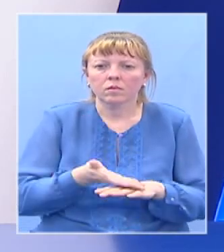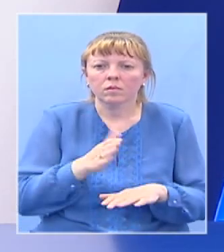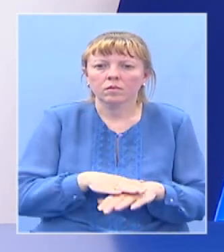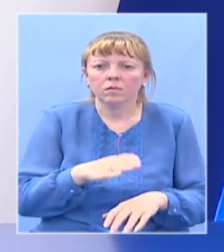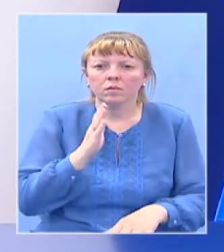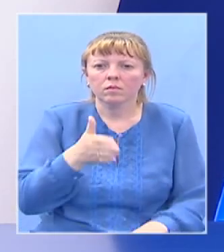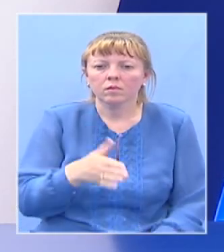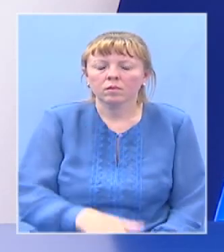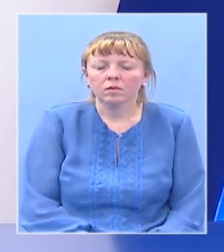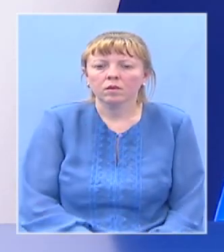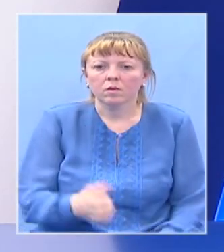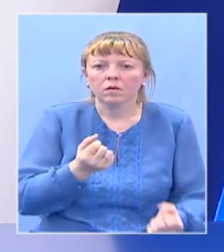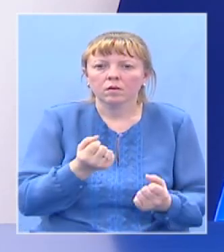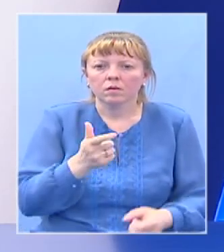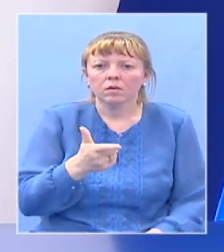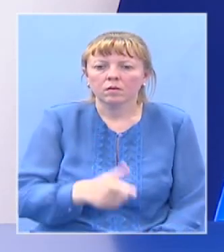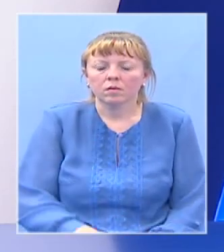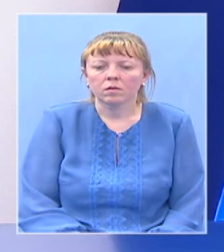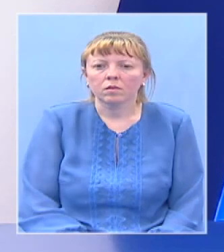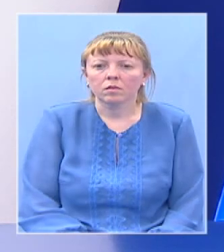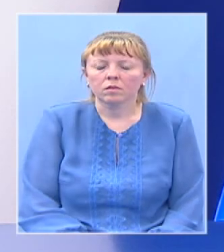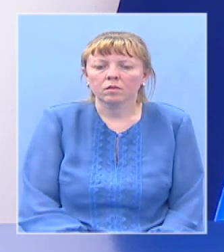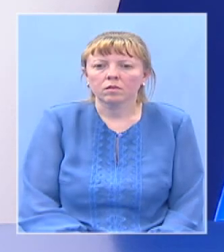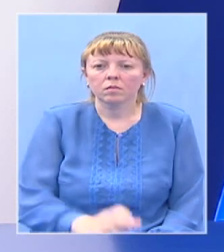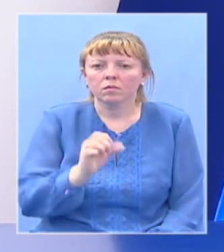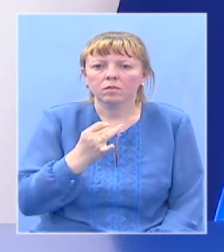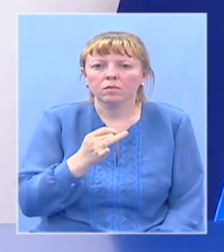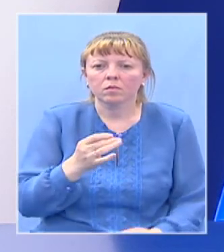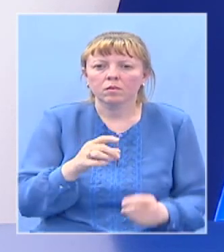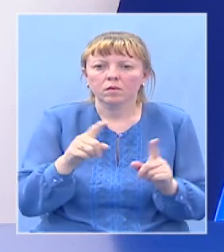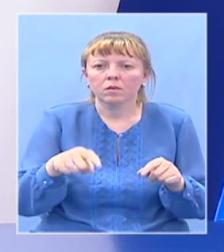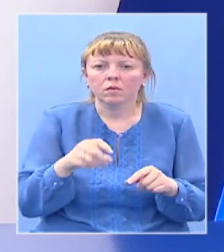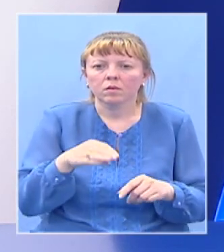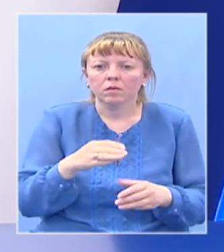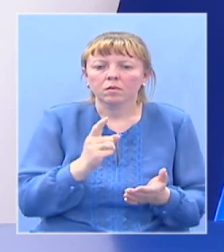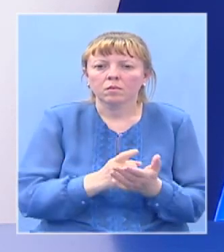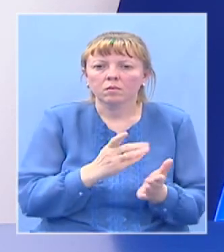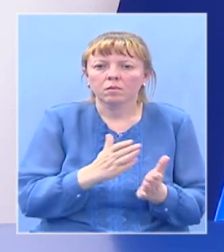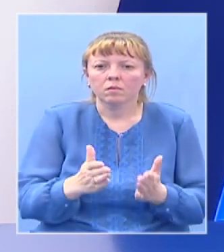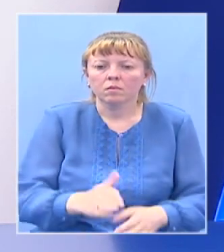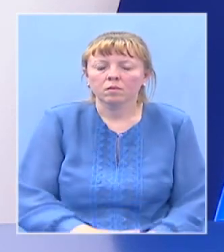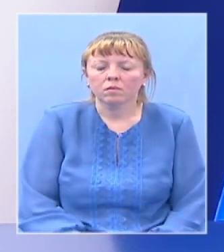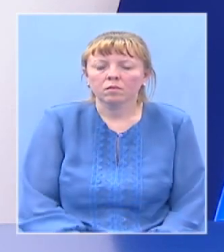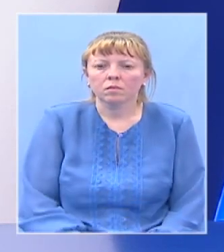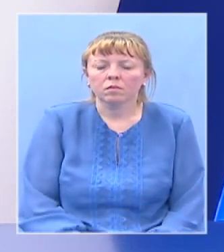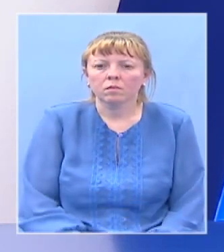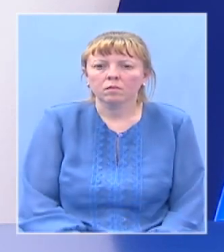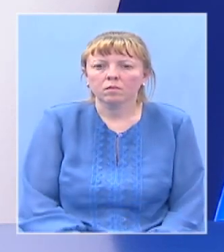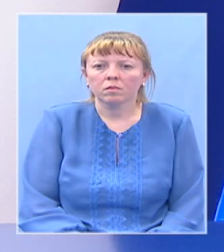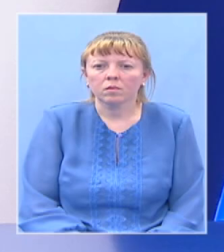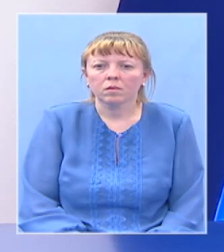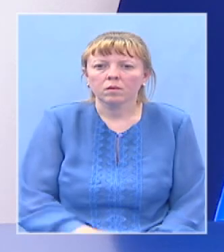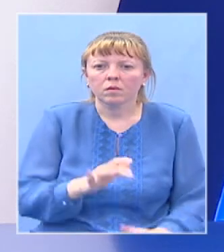перед выездом на автомобильную дорогу должен иметь это путевые листы товаро транспорт накладные в обязательном порядке В случае не